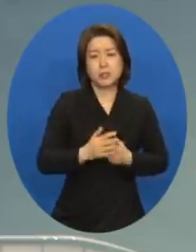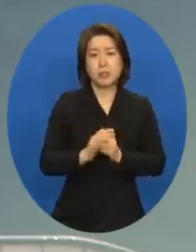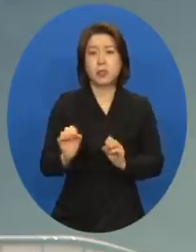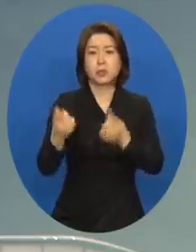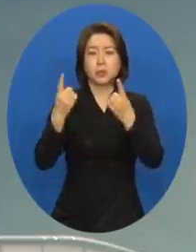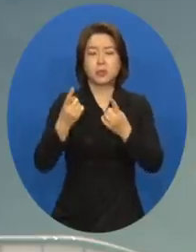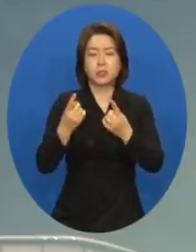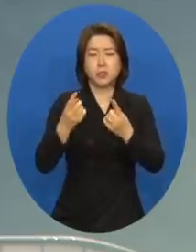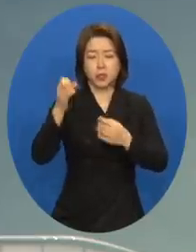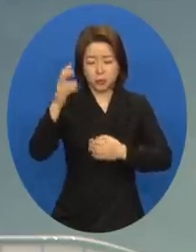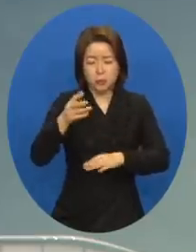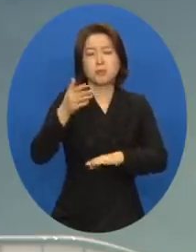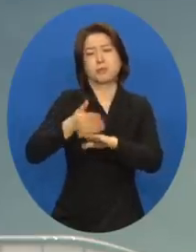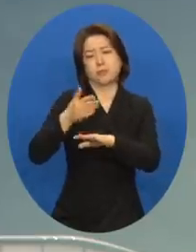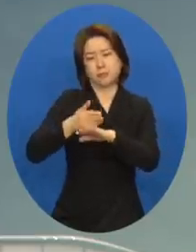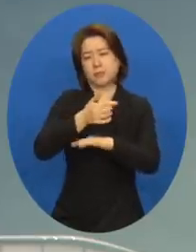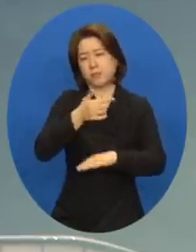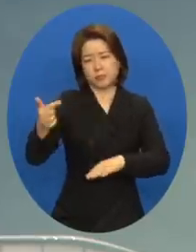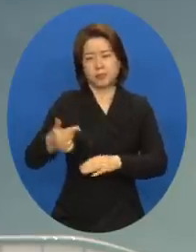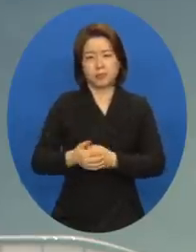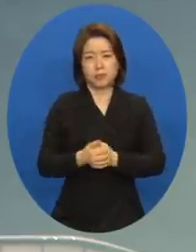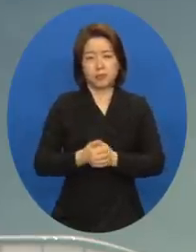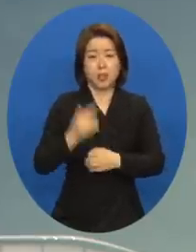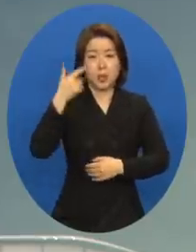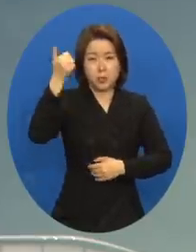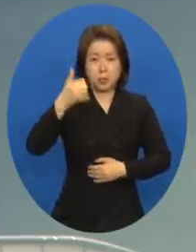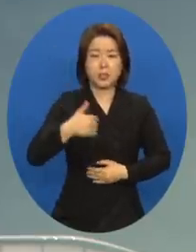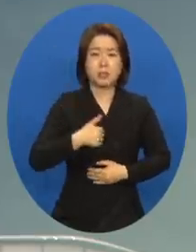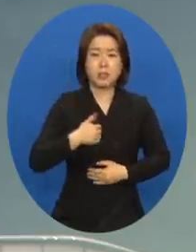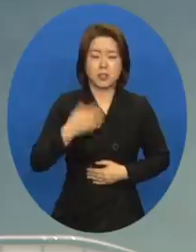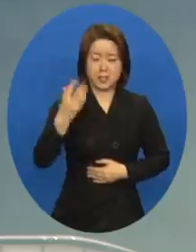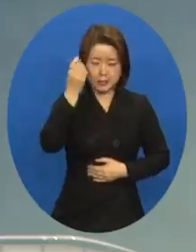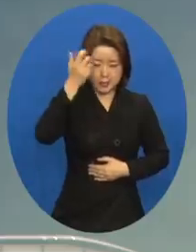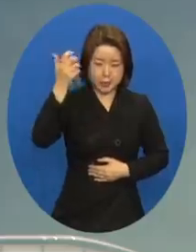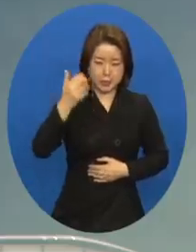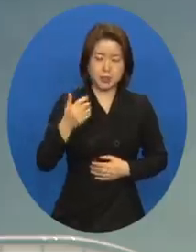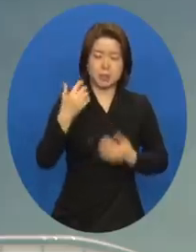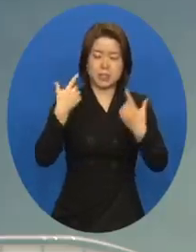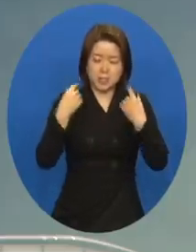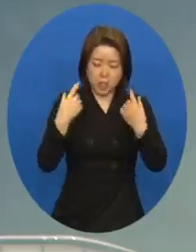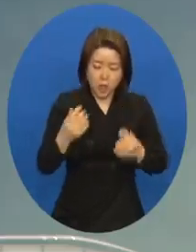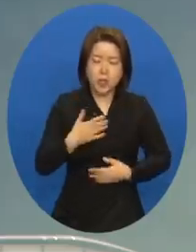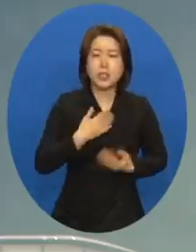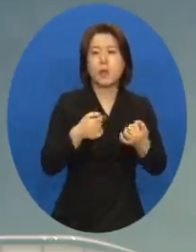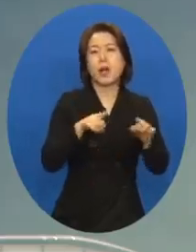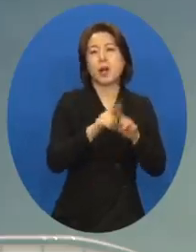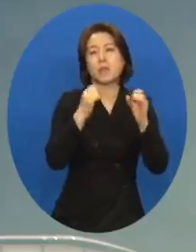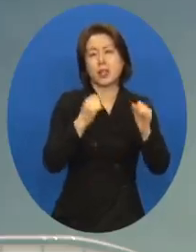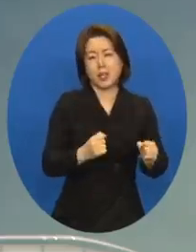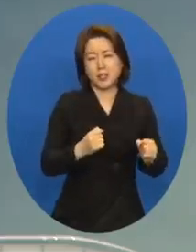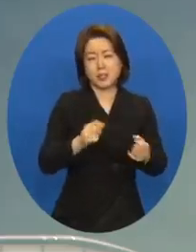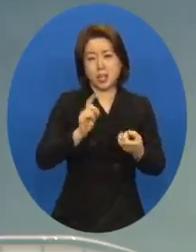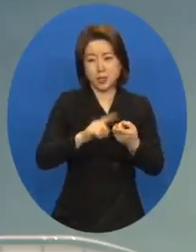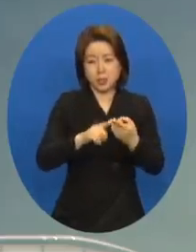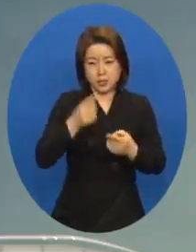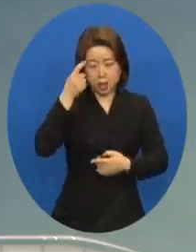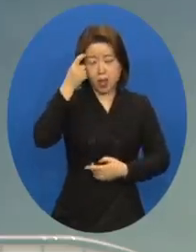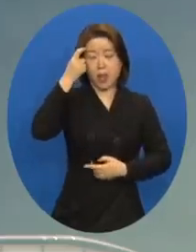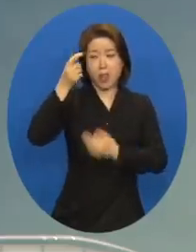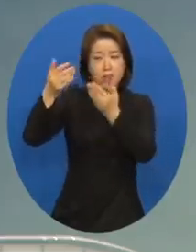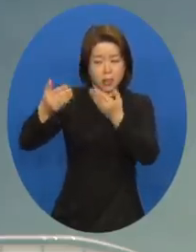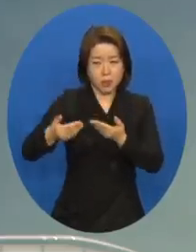너무 감사했습니다. 목사님, 제게 성령께서 여전히 함께 하신다는 것을 깨닫게